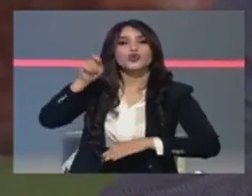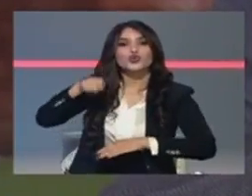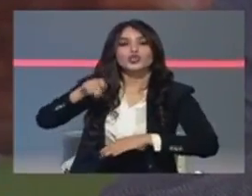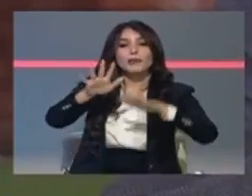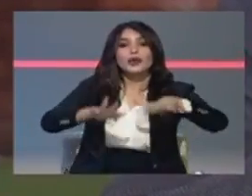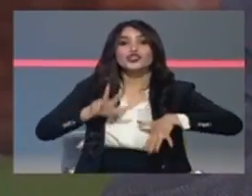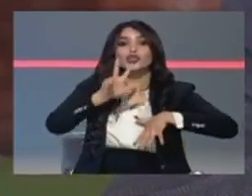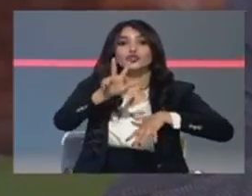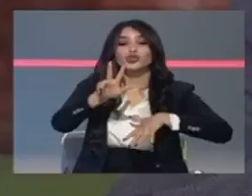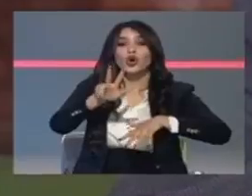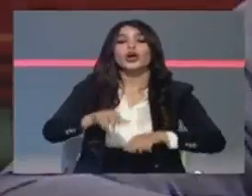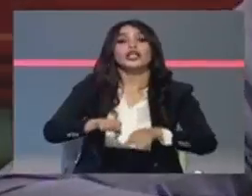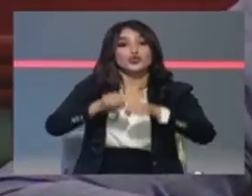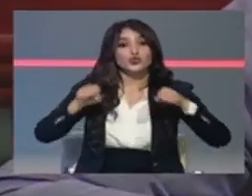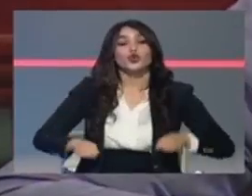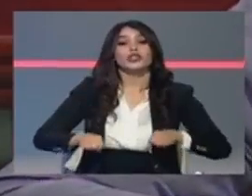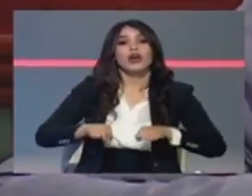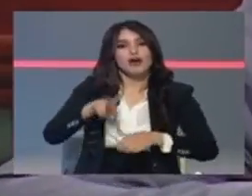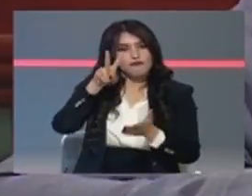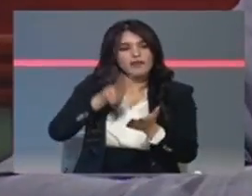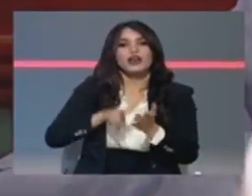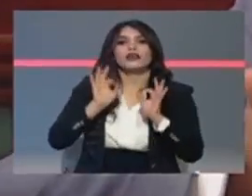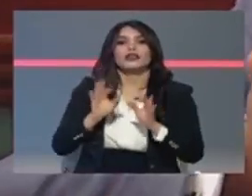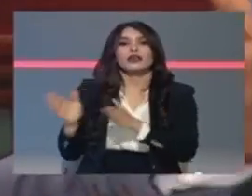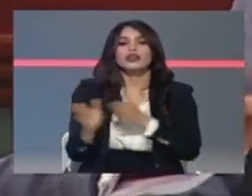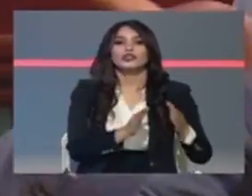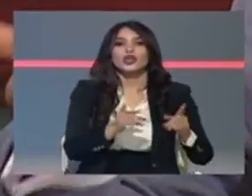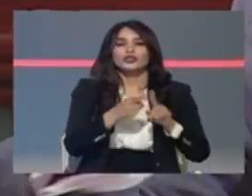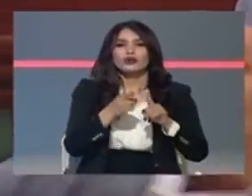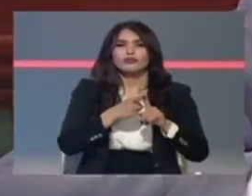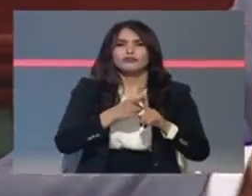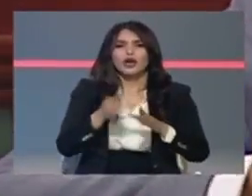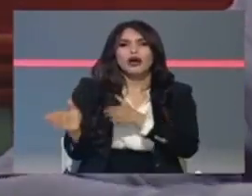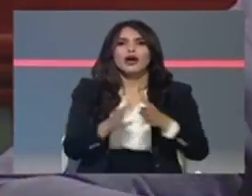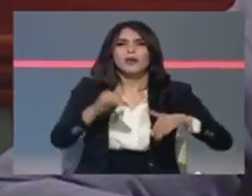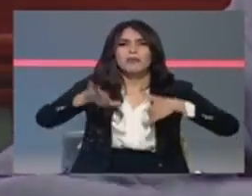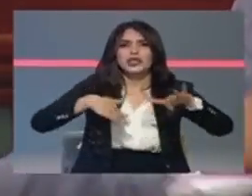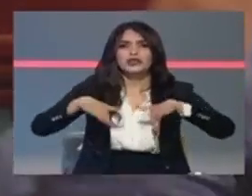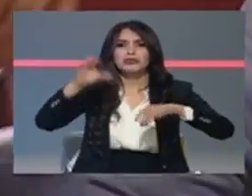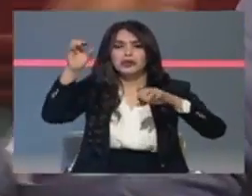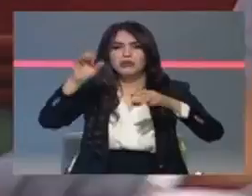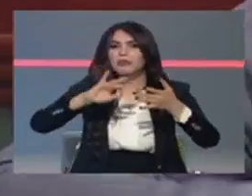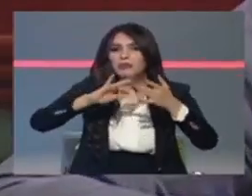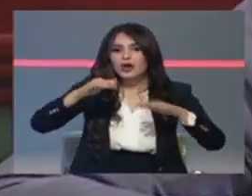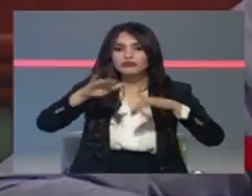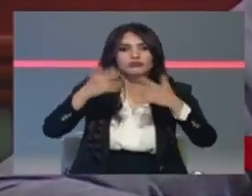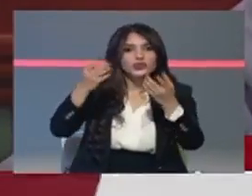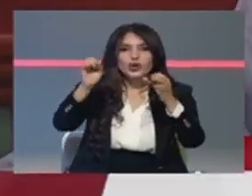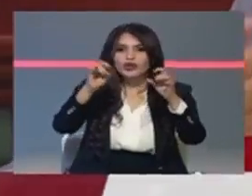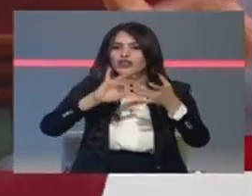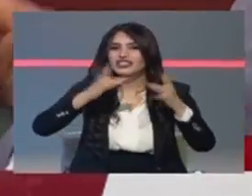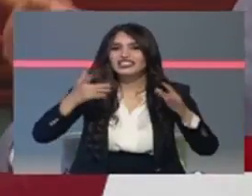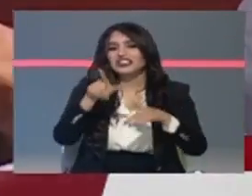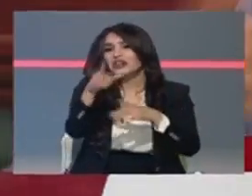الشعب كسلطة أصلية لشعبنا اللي هذيك البنية التحتية الرقمية متاع تونس. هذيك هي عندنا برشا ولايات